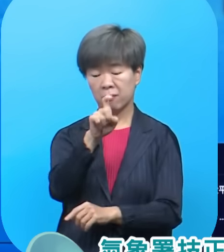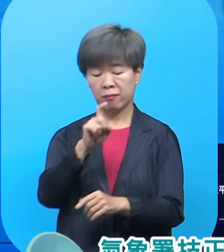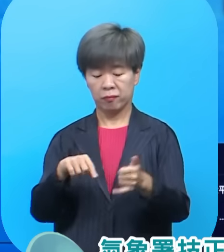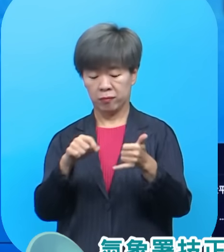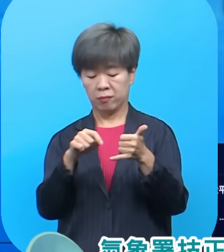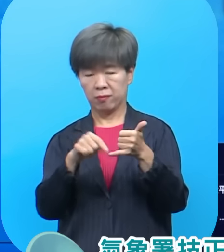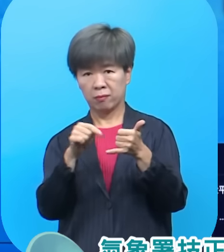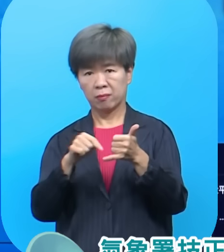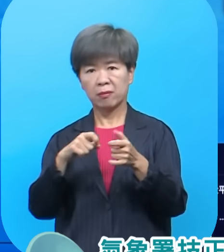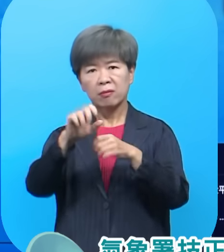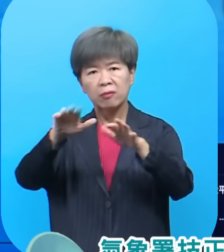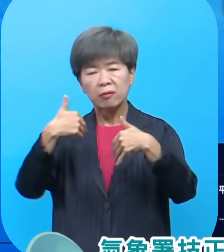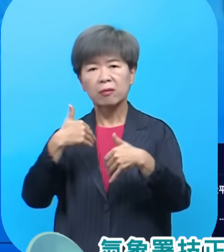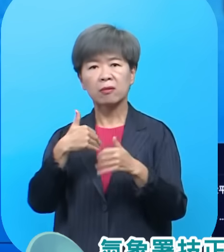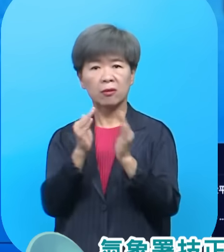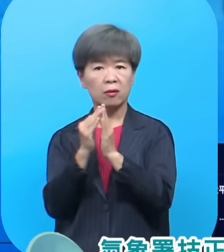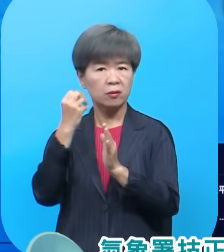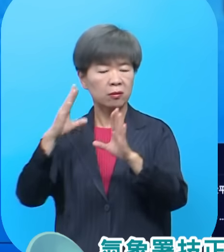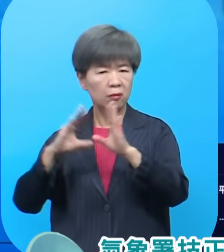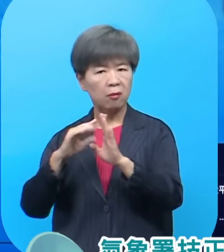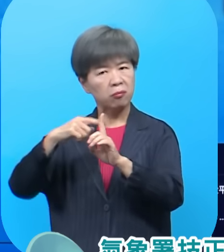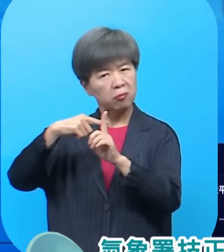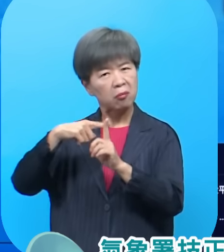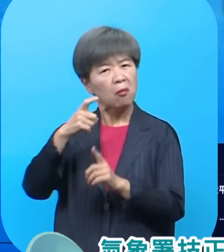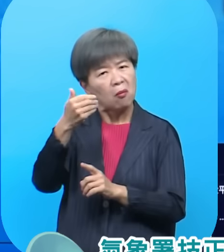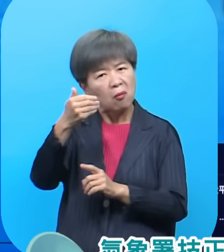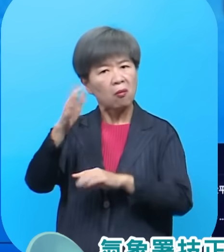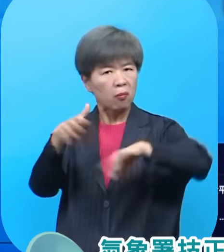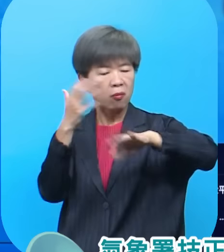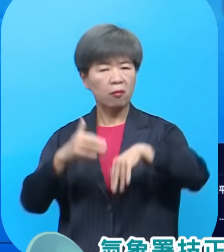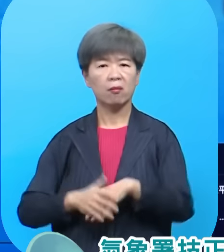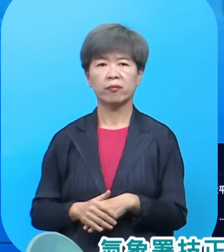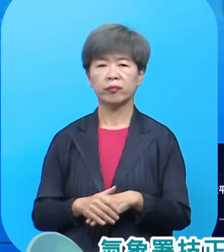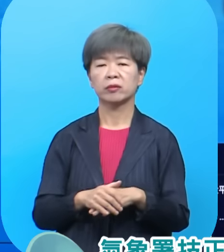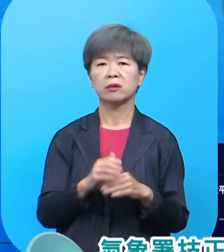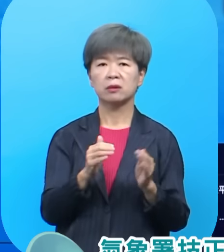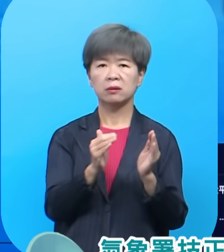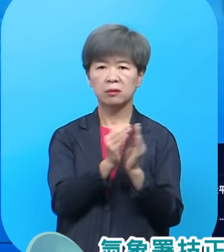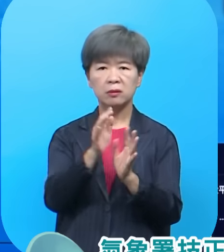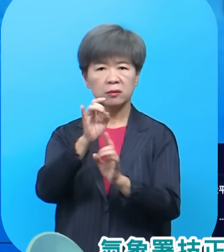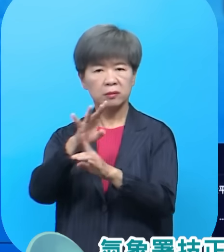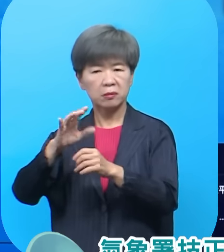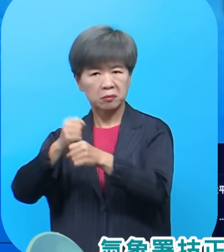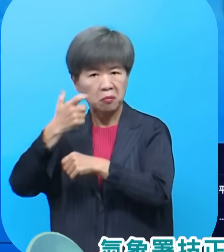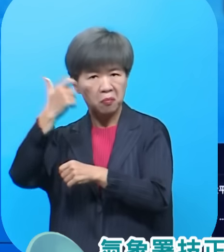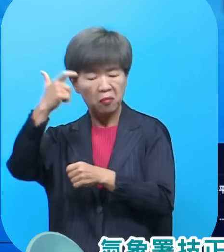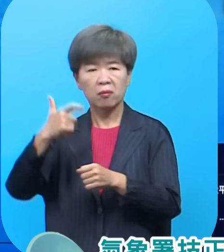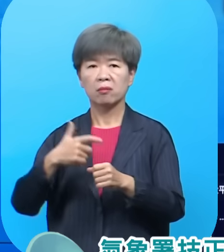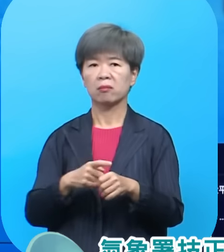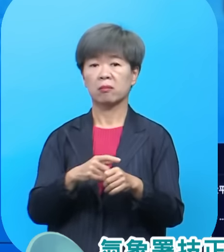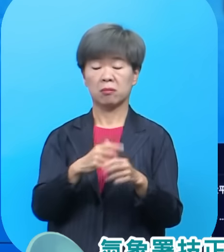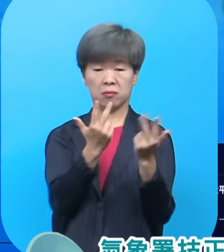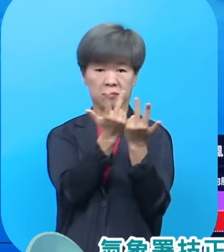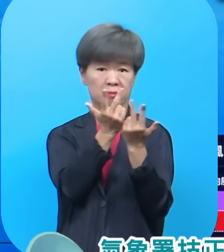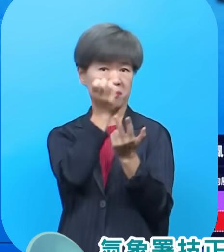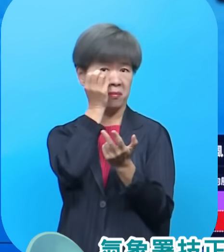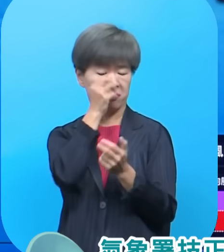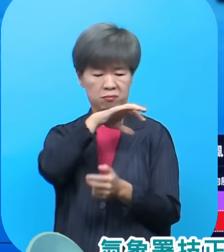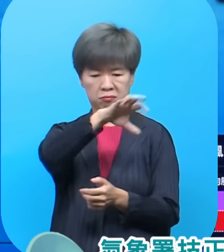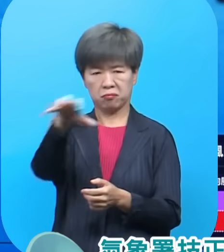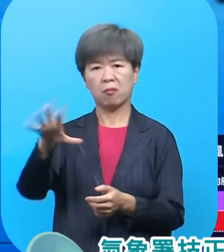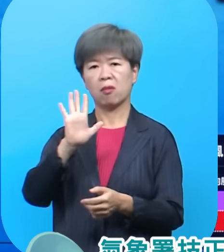园的新屋有9级的强阵风，澎湖、金门、马祖还有新北市花莲有8级的强阵风。就我们的预测来